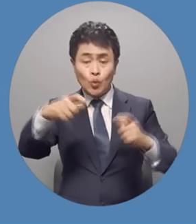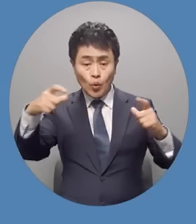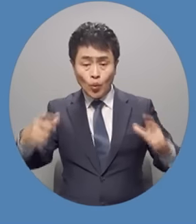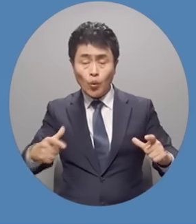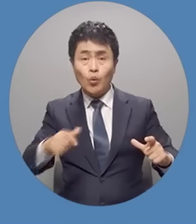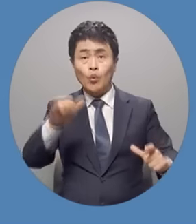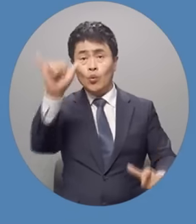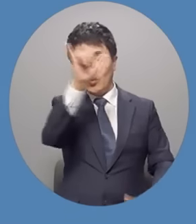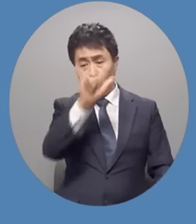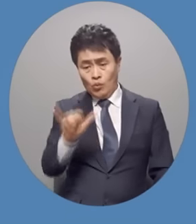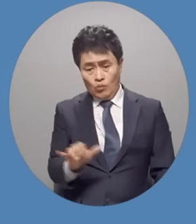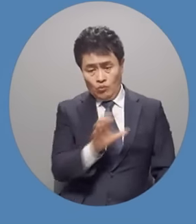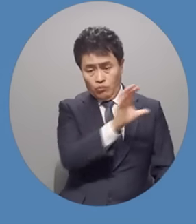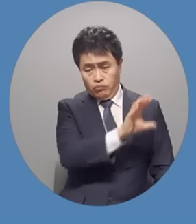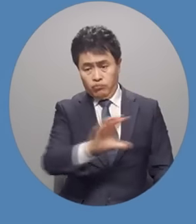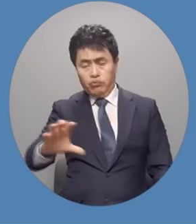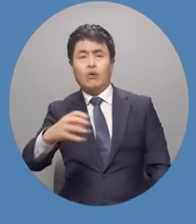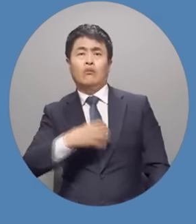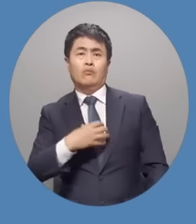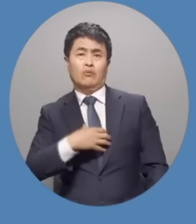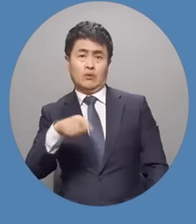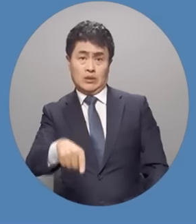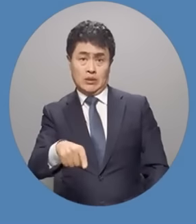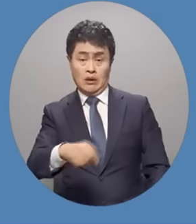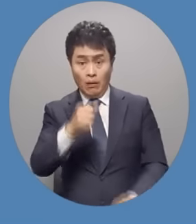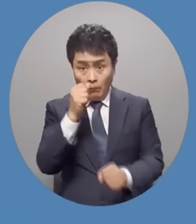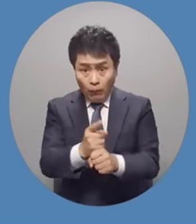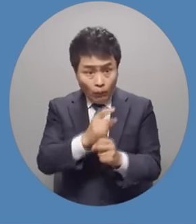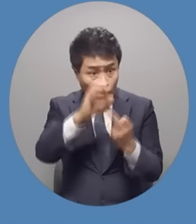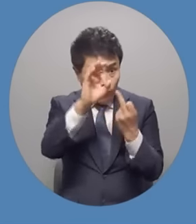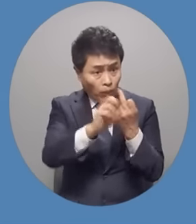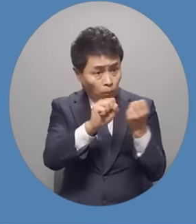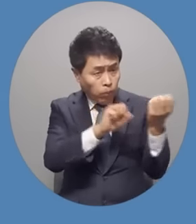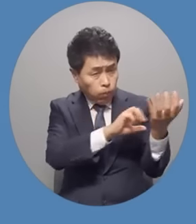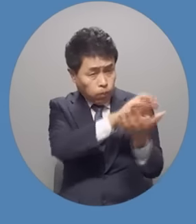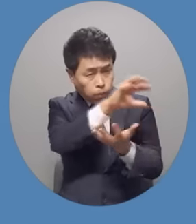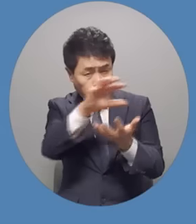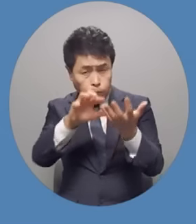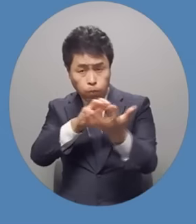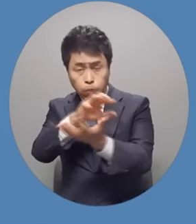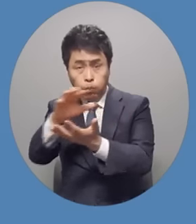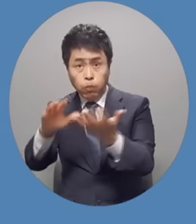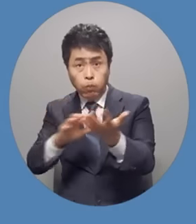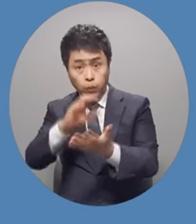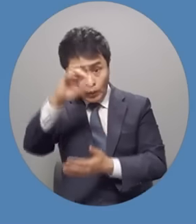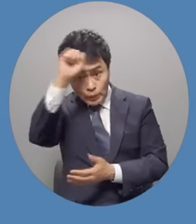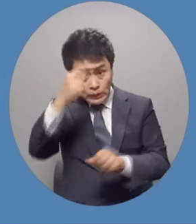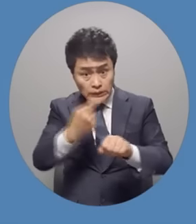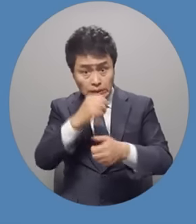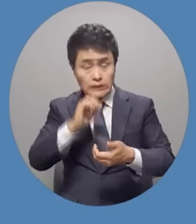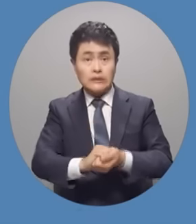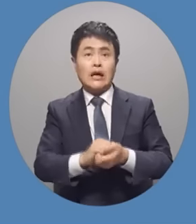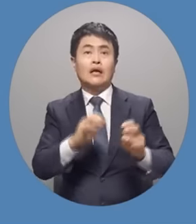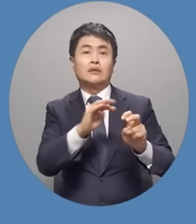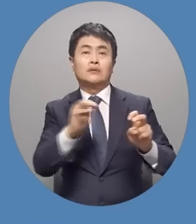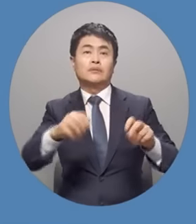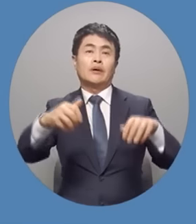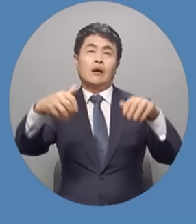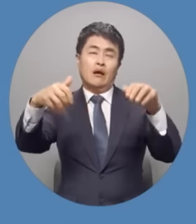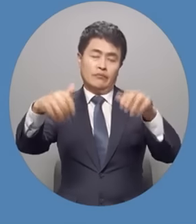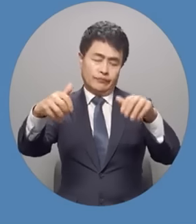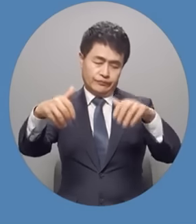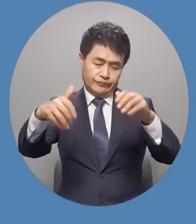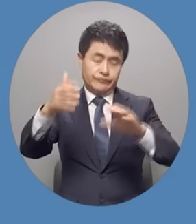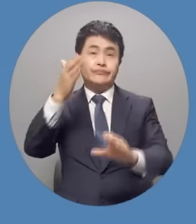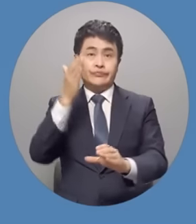중부지방이 위험 지역입니다 이미 서해상으로 터 강한 호우 구름이 들어와 용인 등지에는 시간당 20mm 안팎에 장대비가